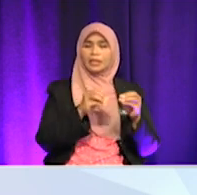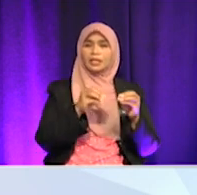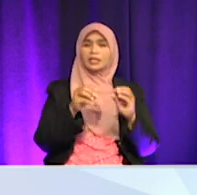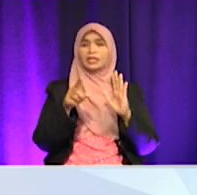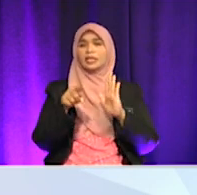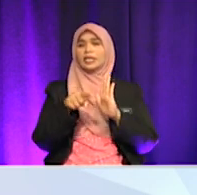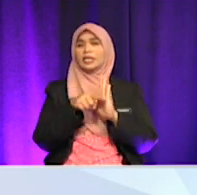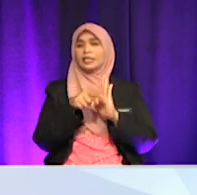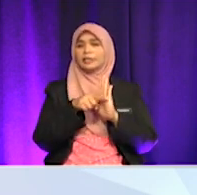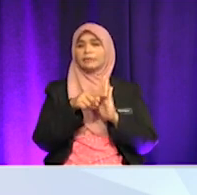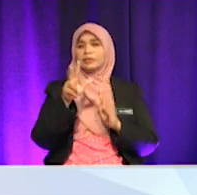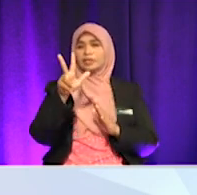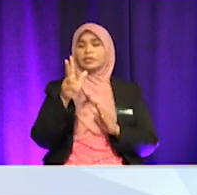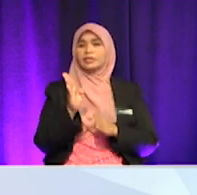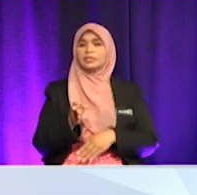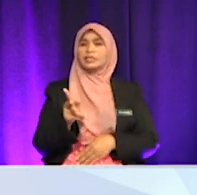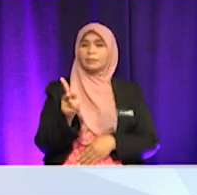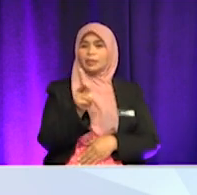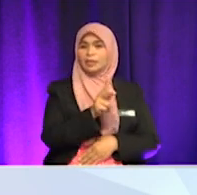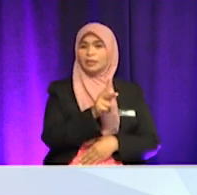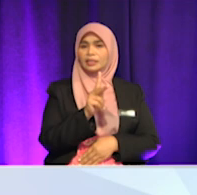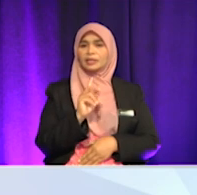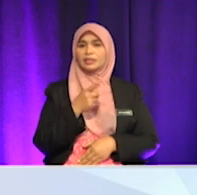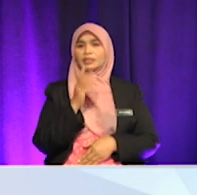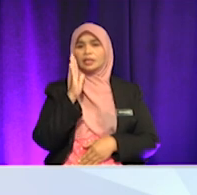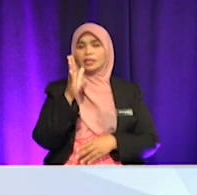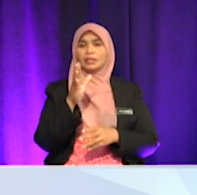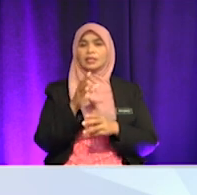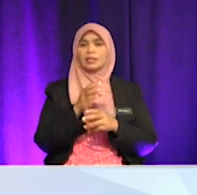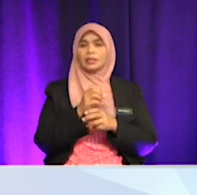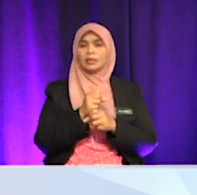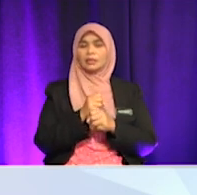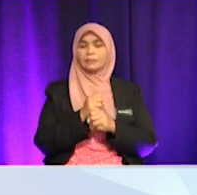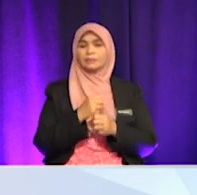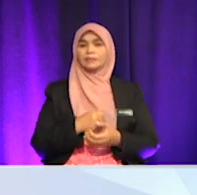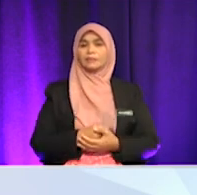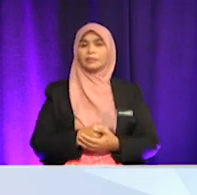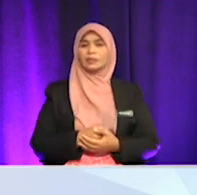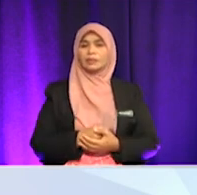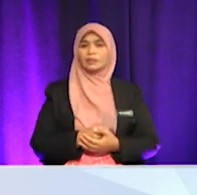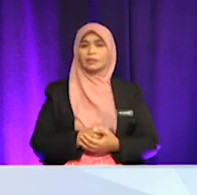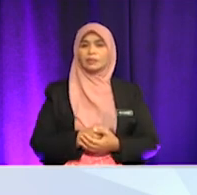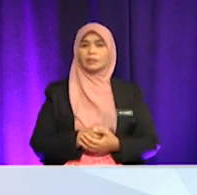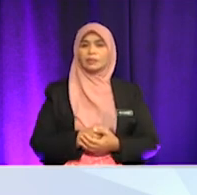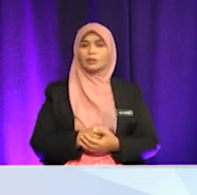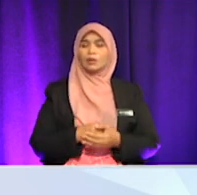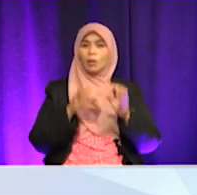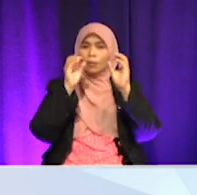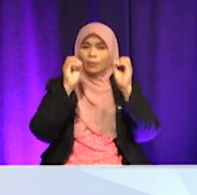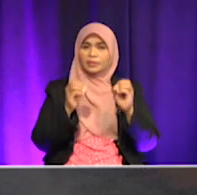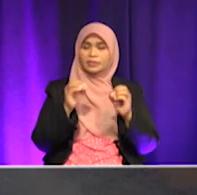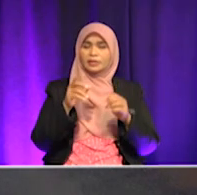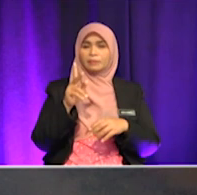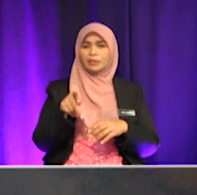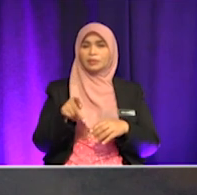sebelah kiri. Okey, maka kita akan dapat negatif 3T bersamaan dengan M Cikgu tolak tanya, N. Operasi yang diperlukan